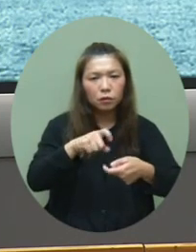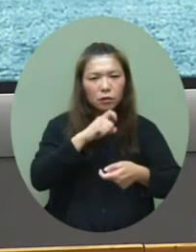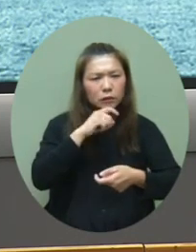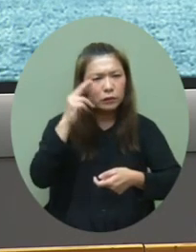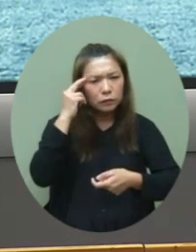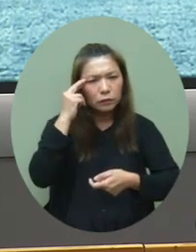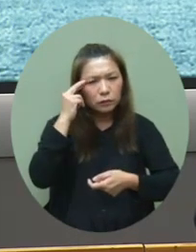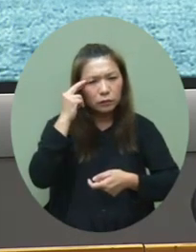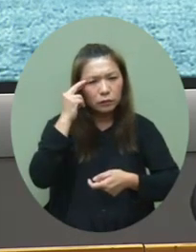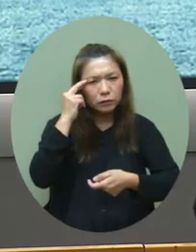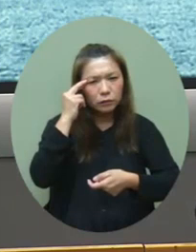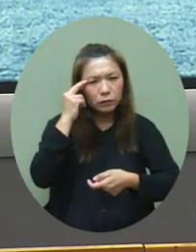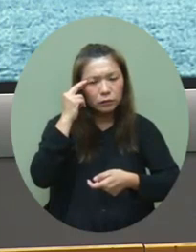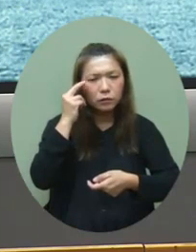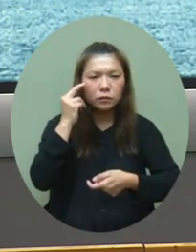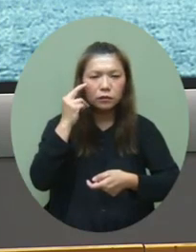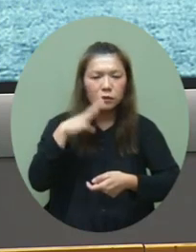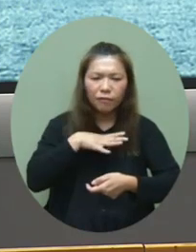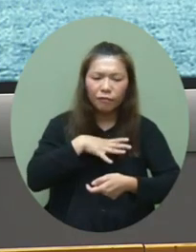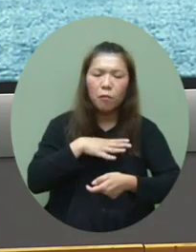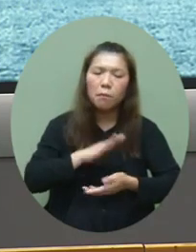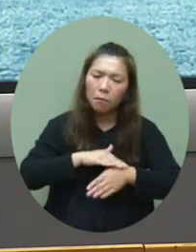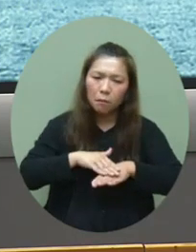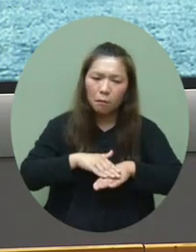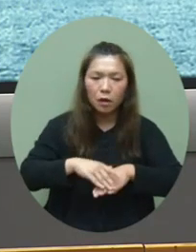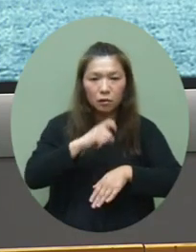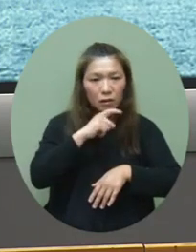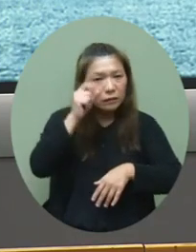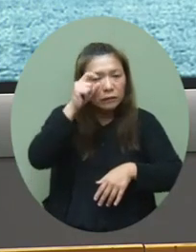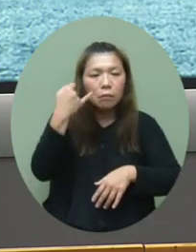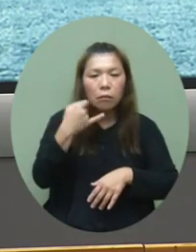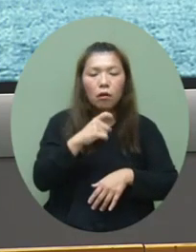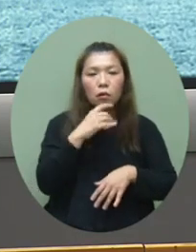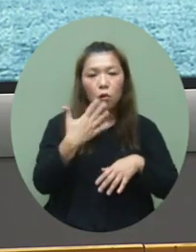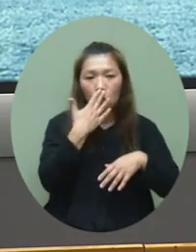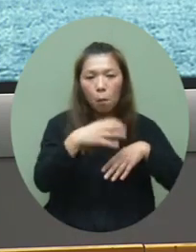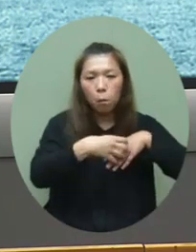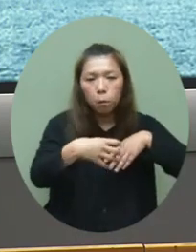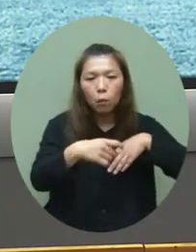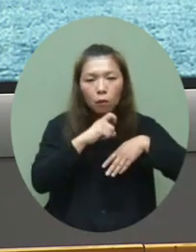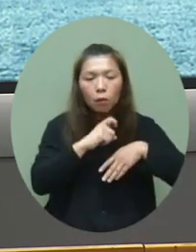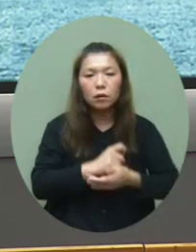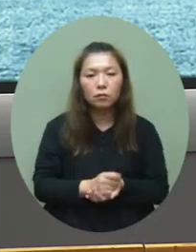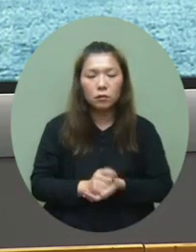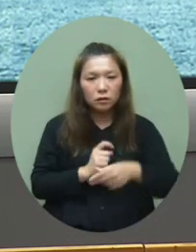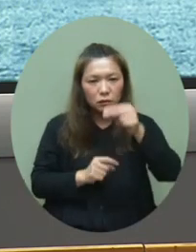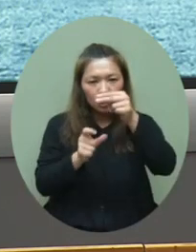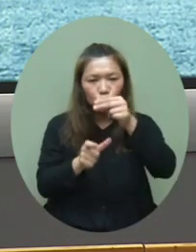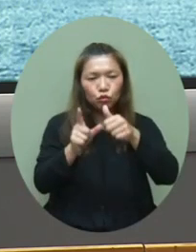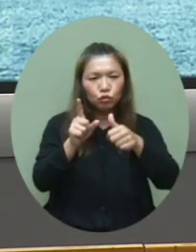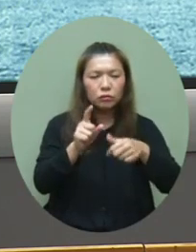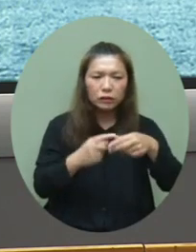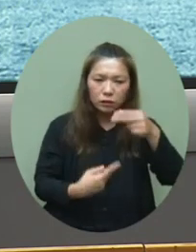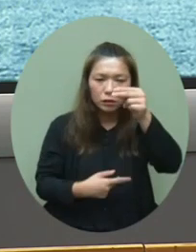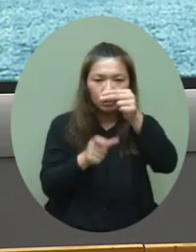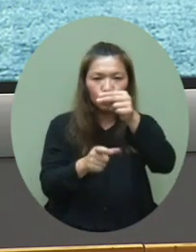神精神狀況比較差，另外不是很清醒和腳腫。咁佢其實喺